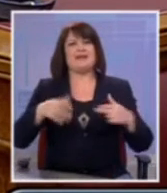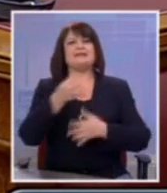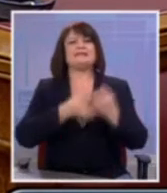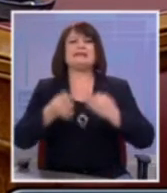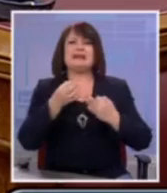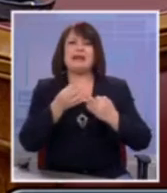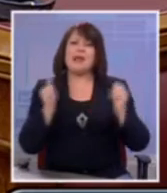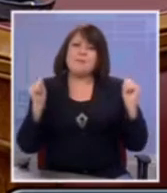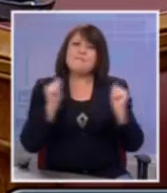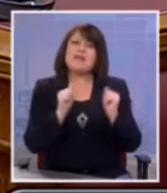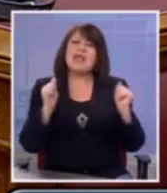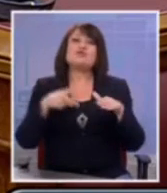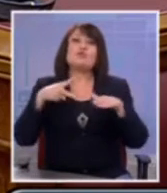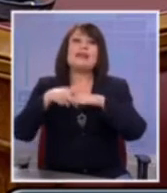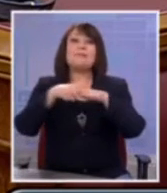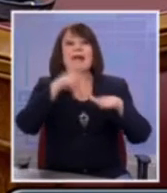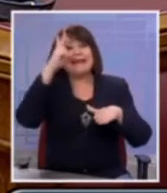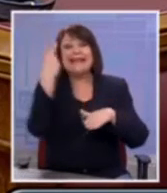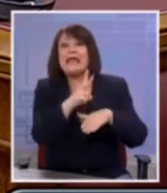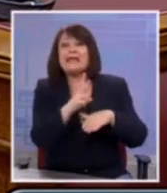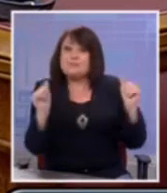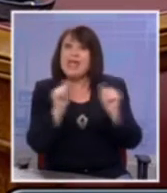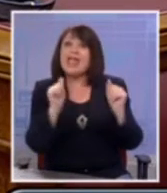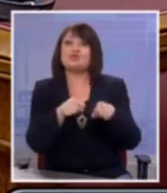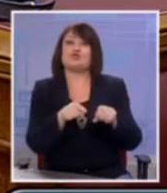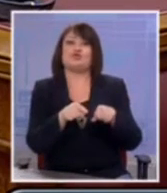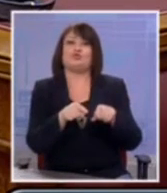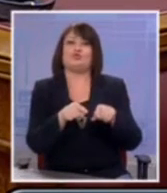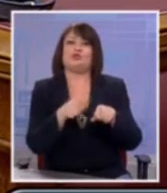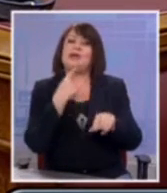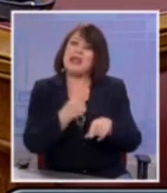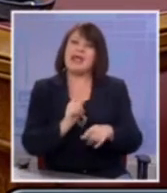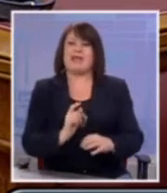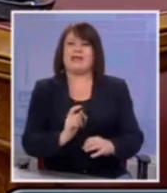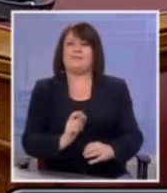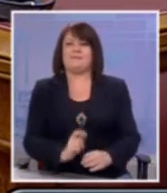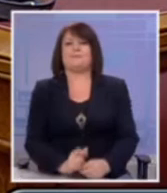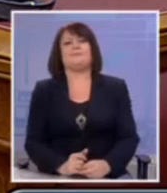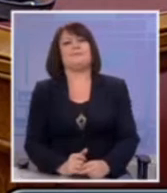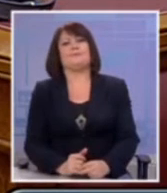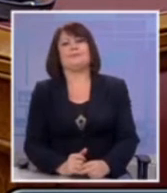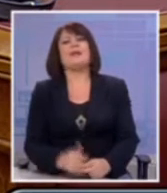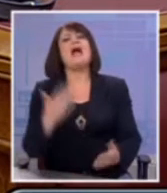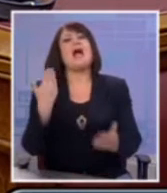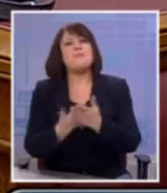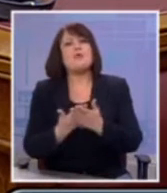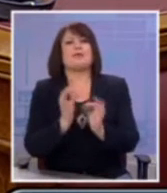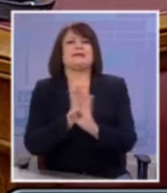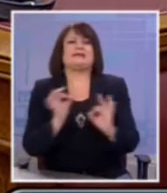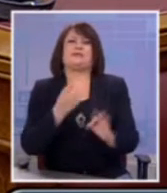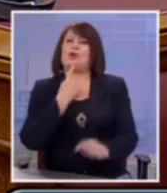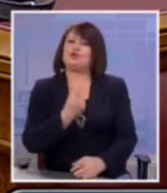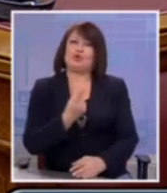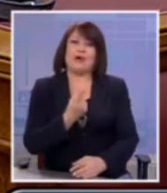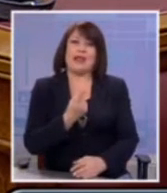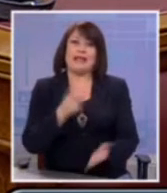που υφίστανται από τις γερμανικές τράπεζες. Είναι απολύτως, λέει το έγγραφο, είναι απολύτως αποδεδειγμένο, όπως αναφέρει το